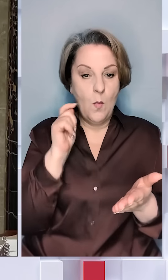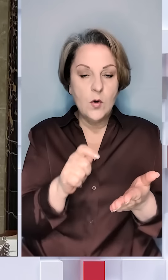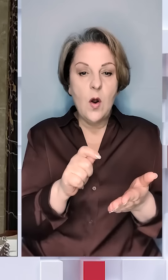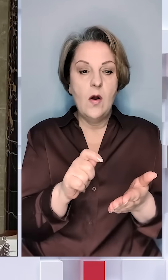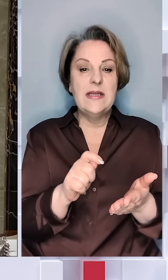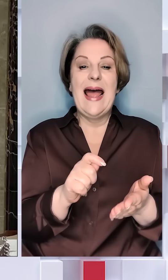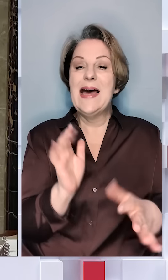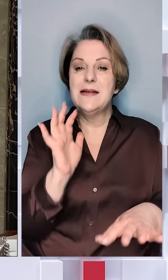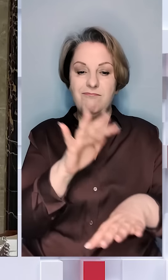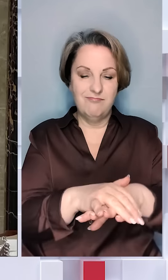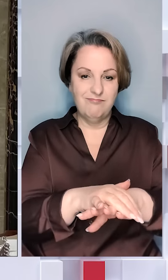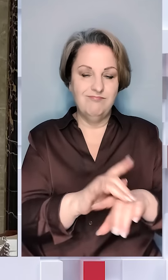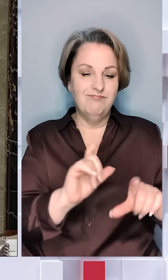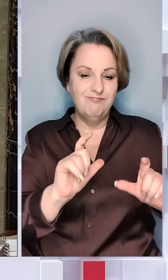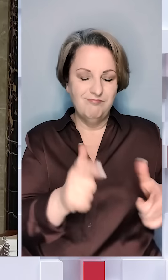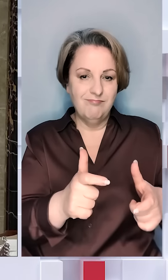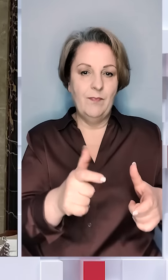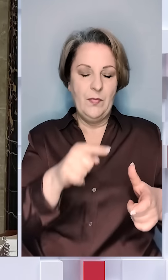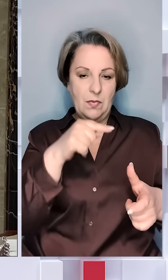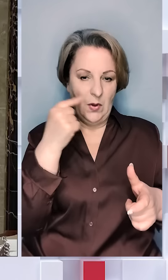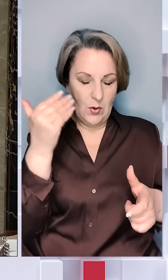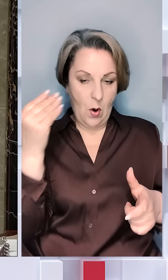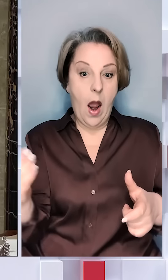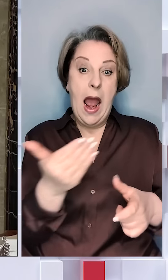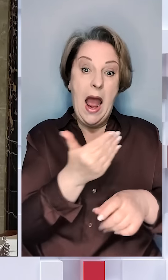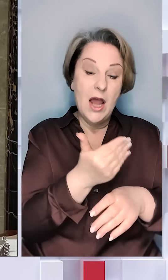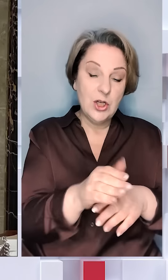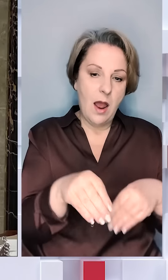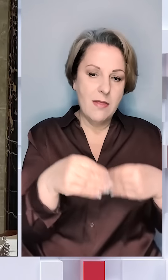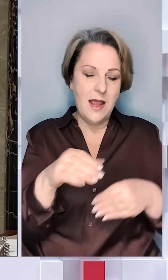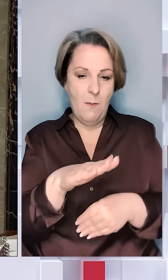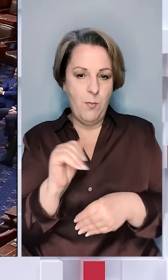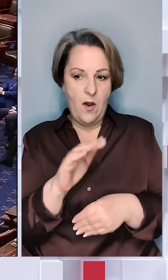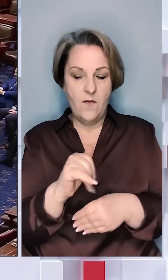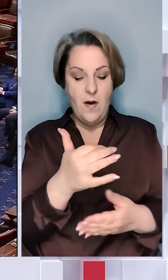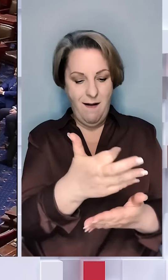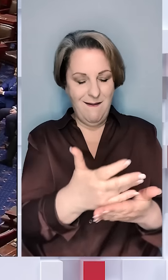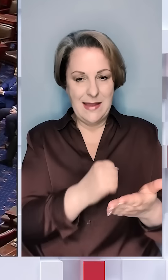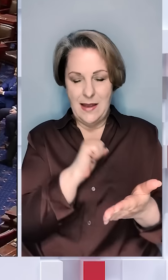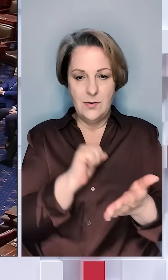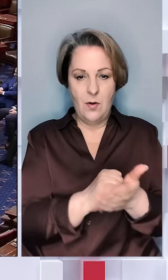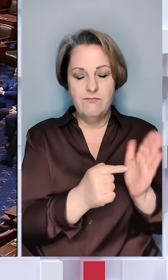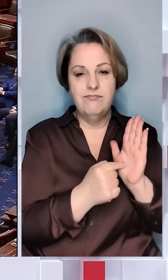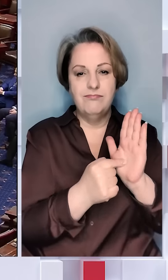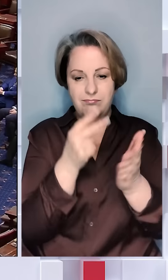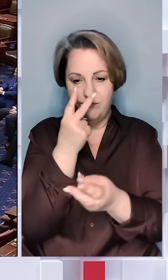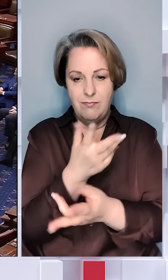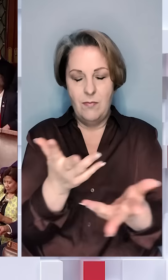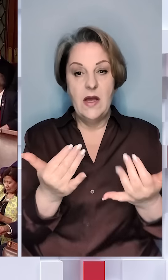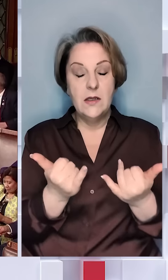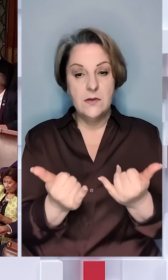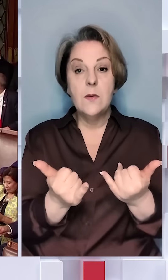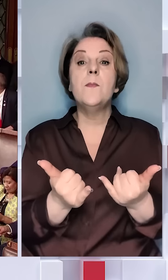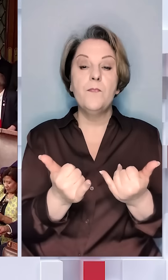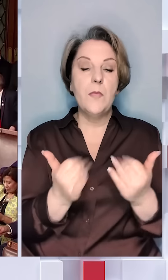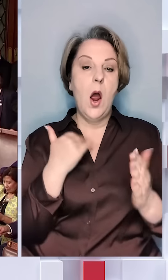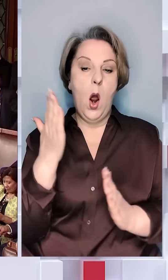з арешту російських активів, а частину підтримки надати позиками. Тексти цих документів оприлюднять сьогодні.